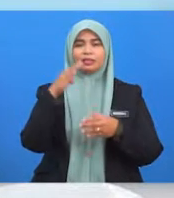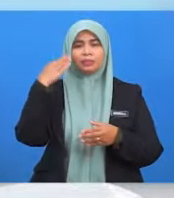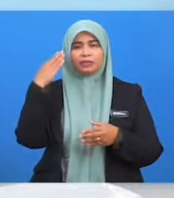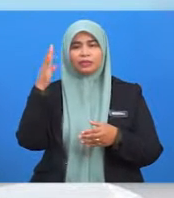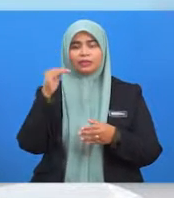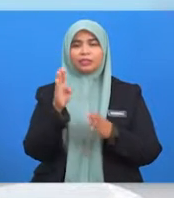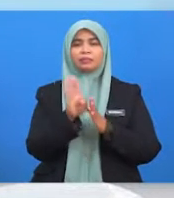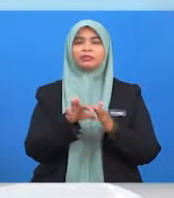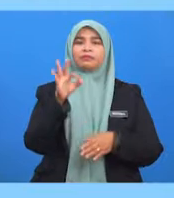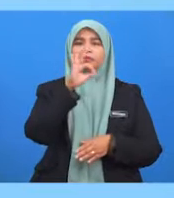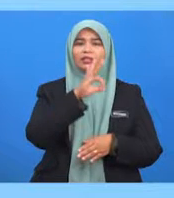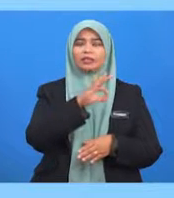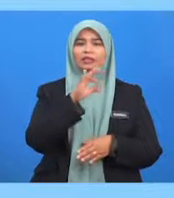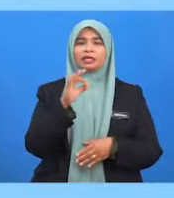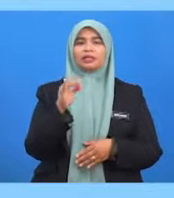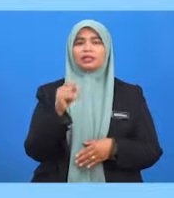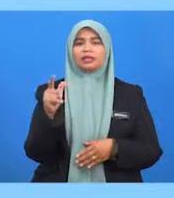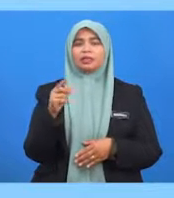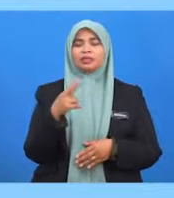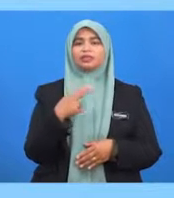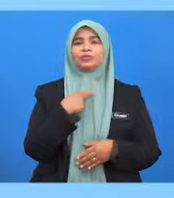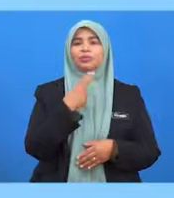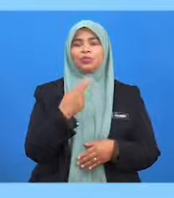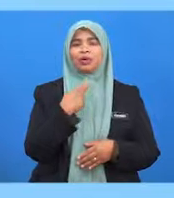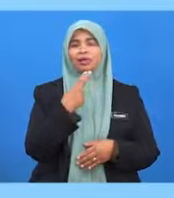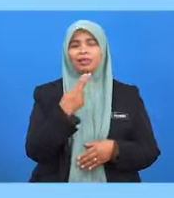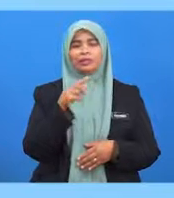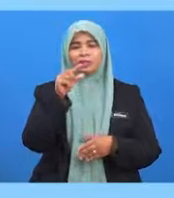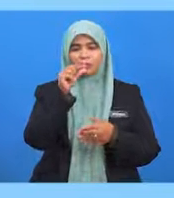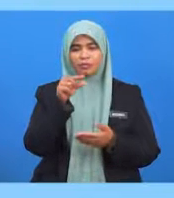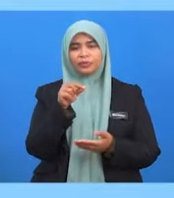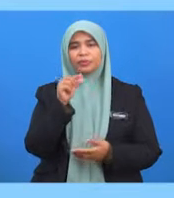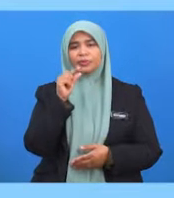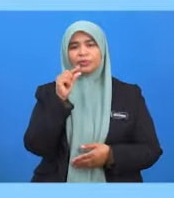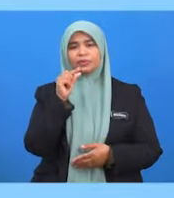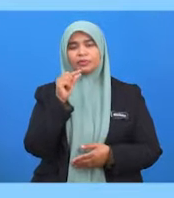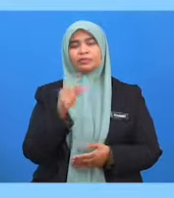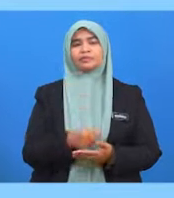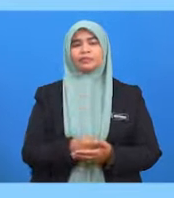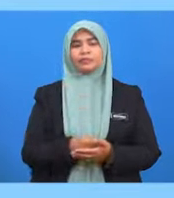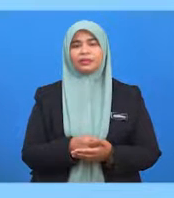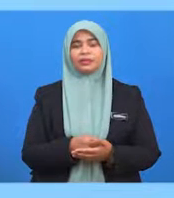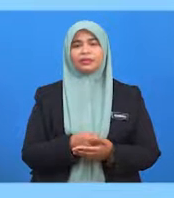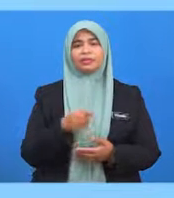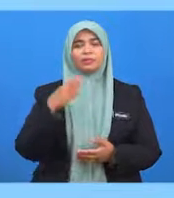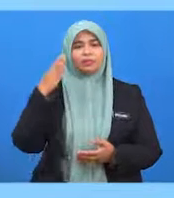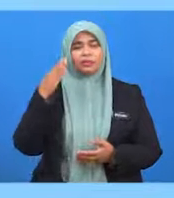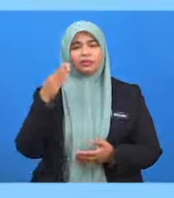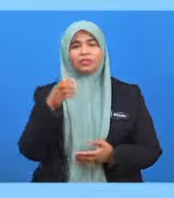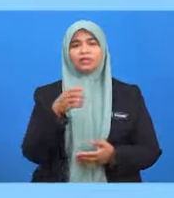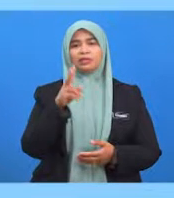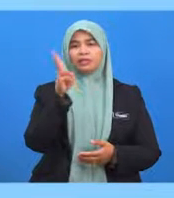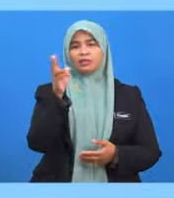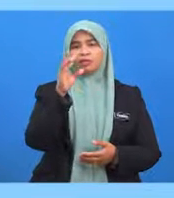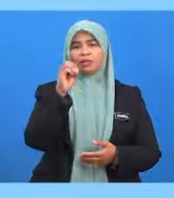yang berfaedah adalah suara kicauan burung, bunyi horn dari